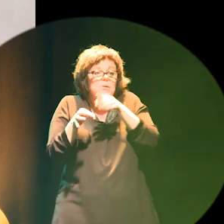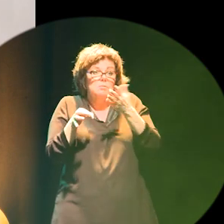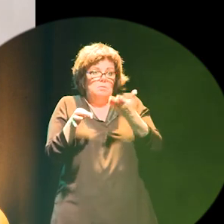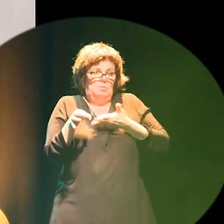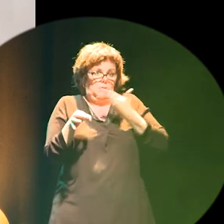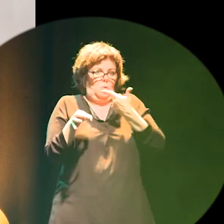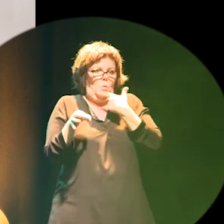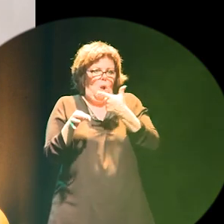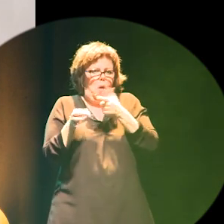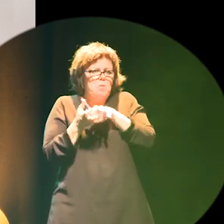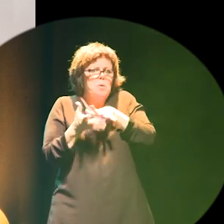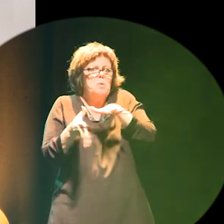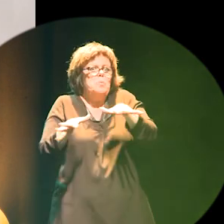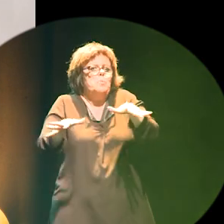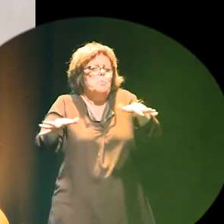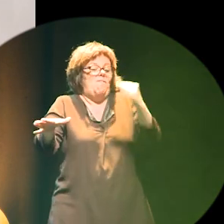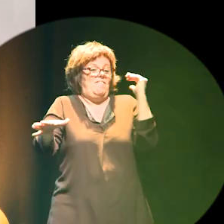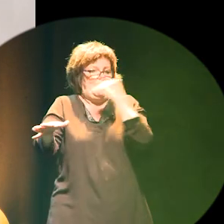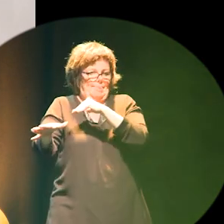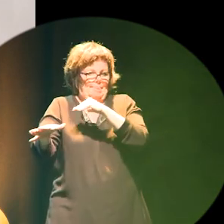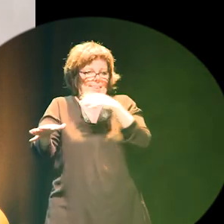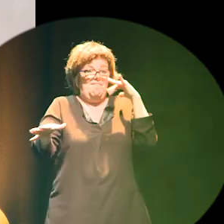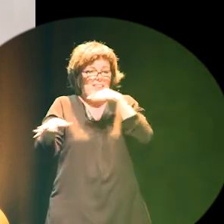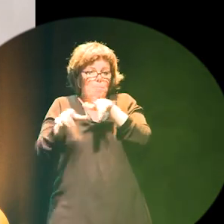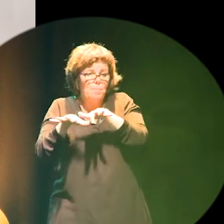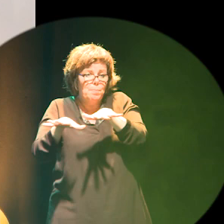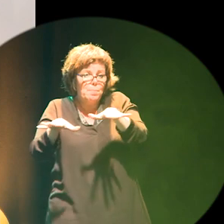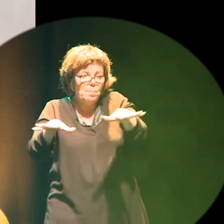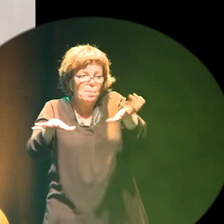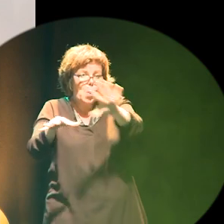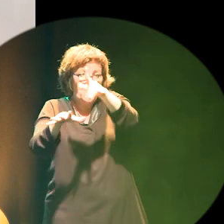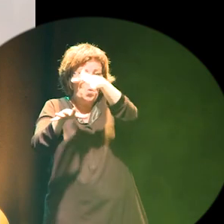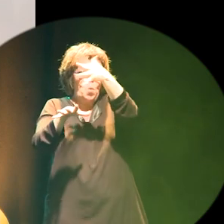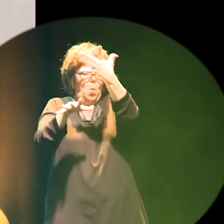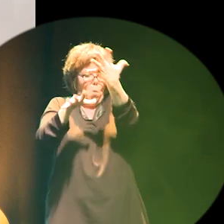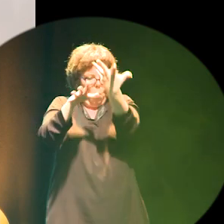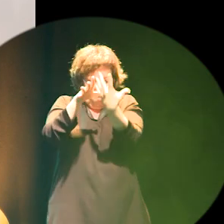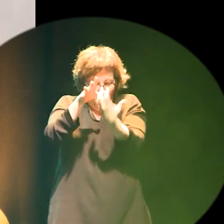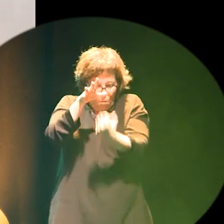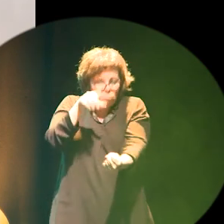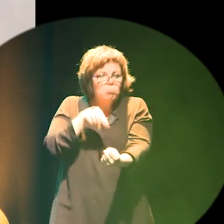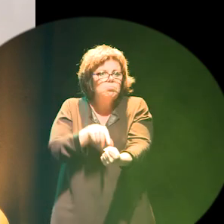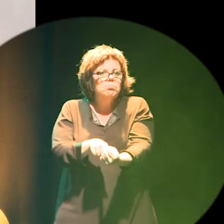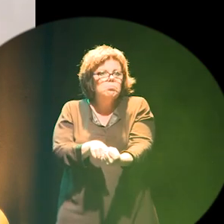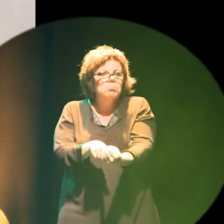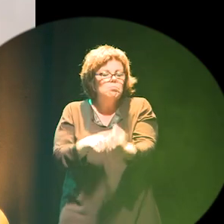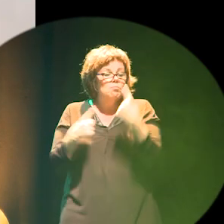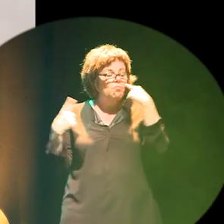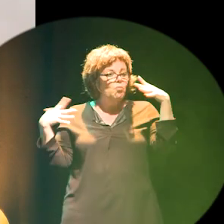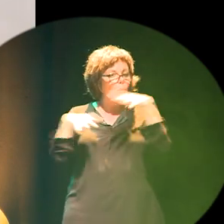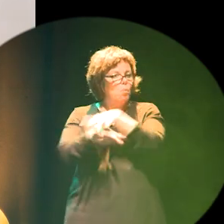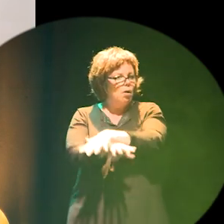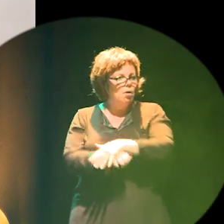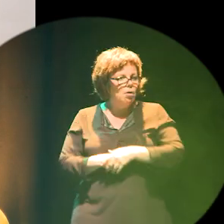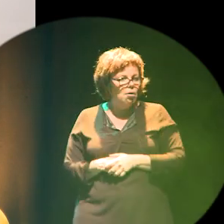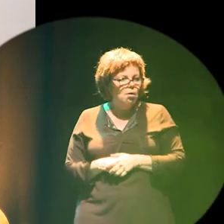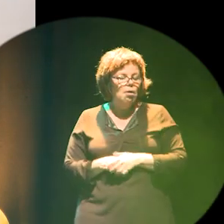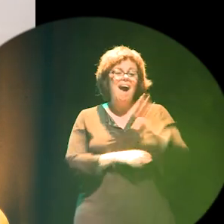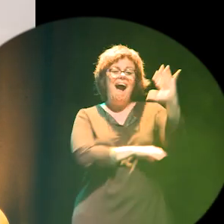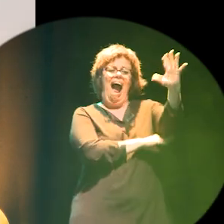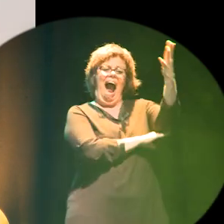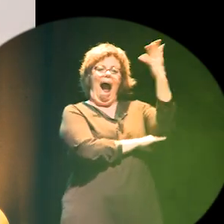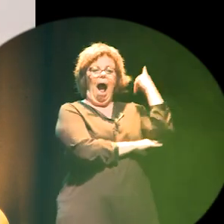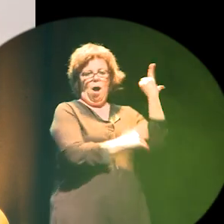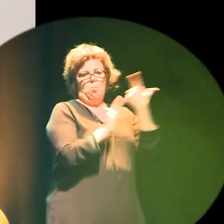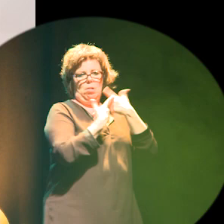extrêmement rapidement, tout de suite consommés ou exportés vers le fond des océans. Ils sont fugaces. Alors qu'un arbre, c'est un tronc